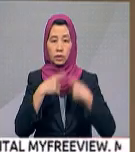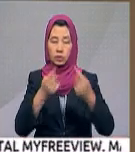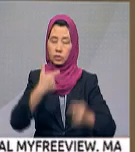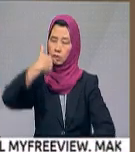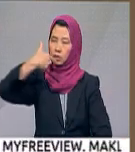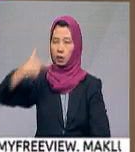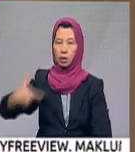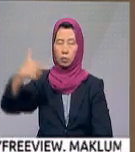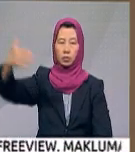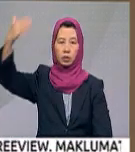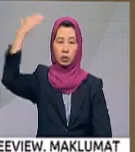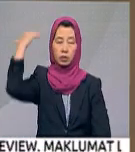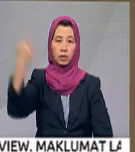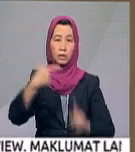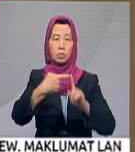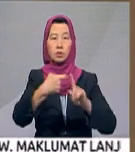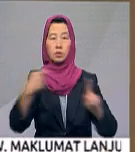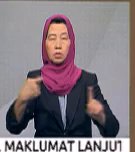daripada